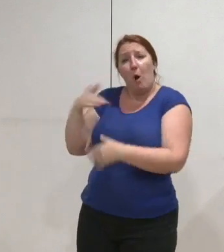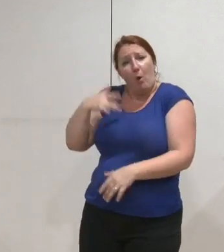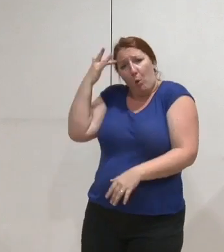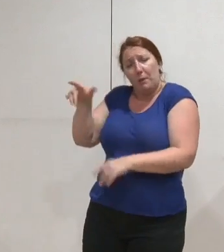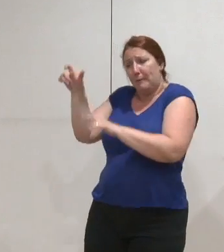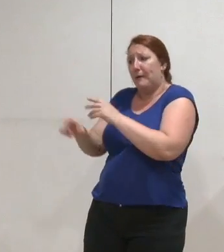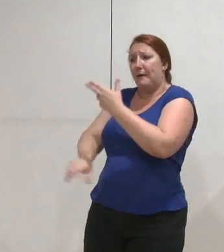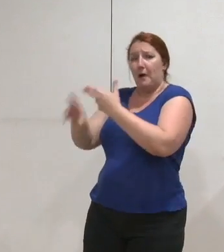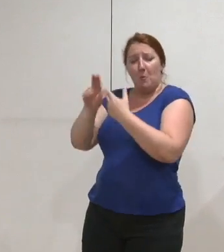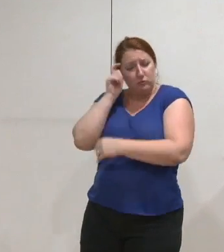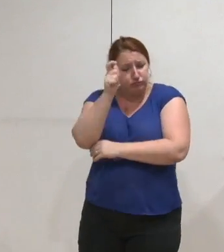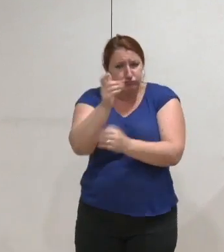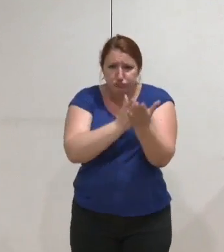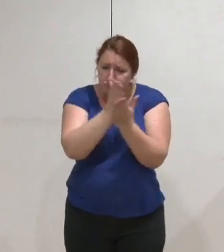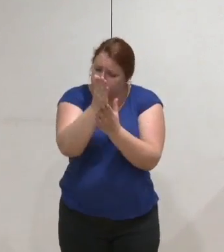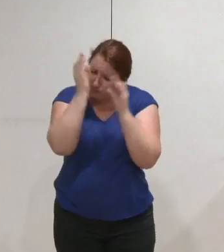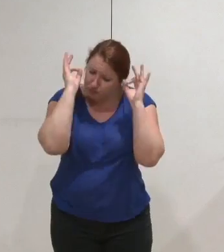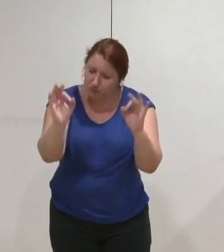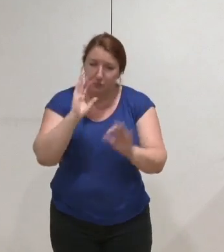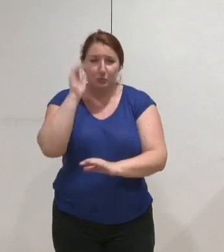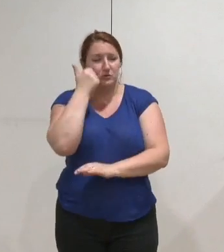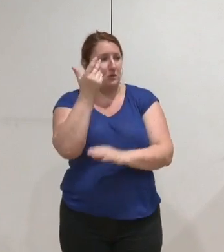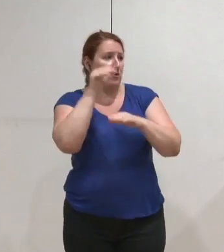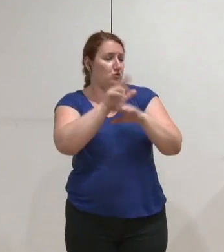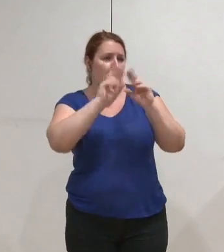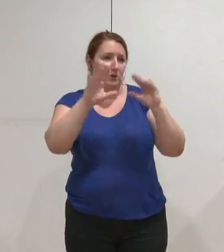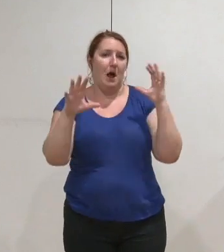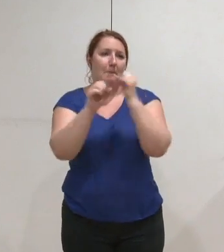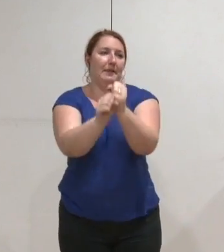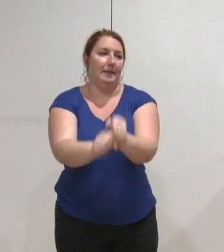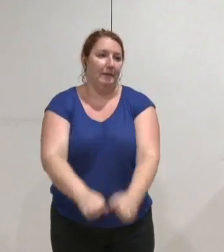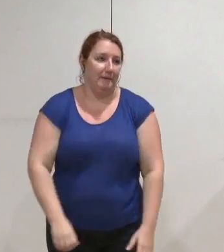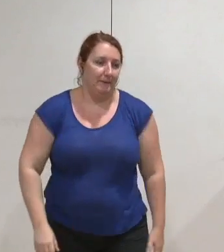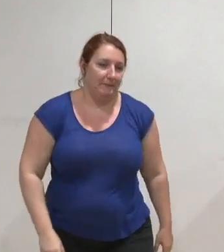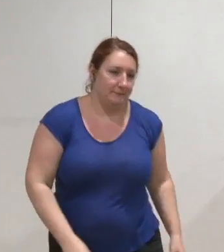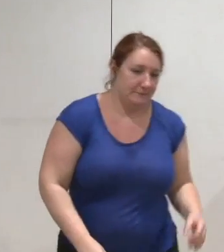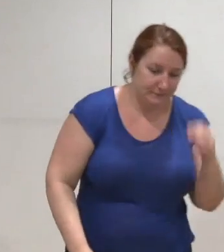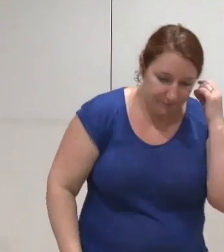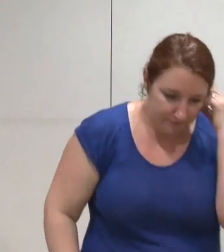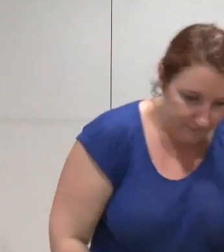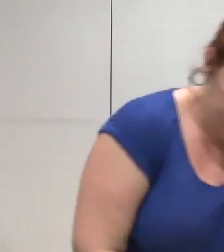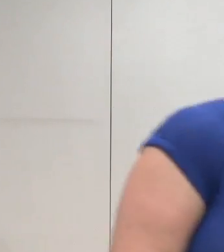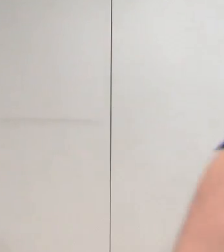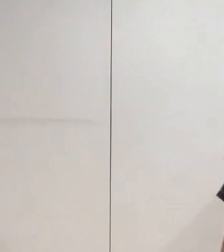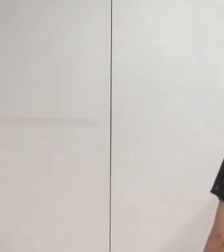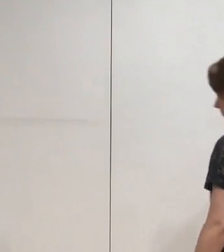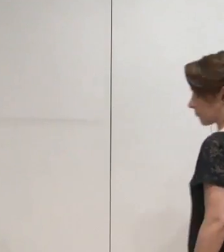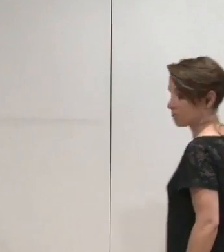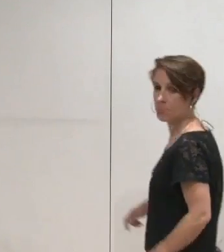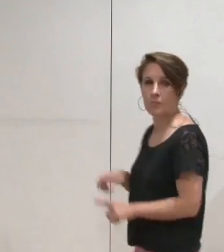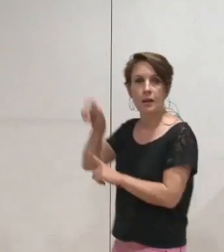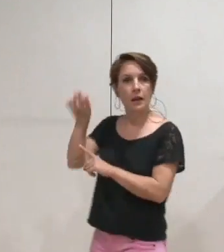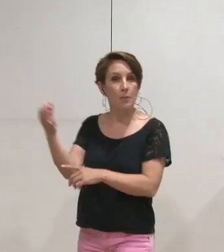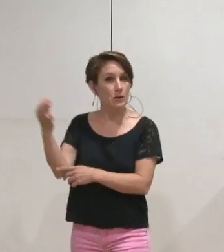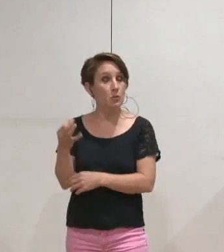de de bon sens c'est pour ça que je veux quand même vous en parler ce soir très rapidement elle m'a fait découvrir un monde que j'ignorais et elle m'a dit que dans la salle de